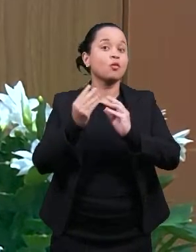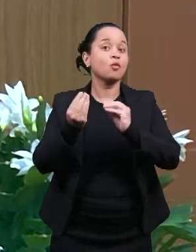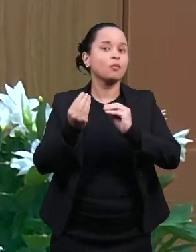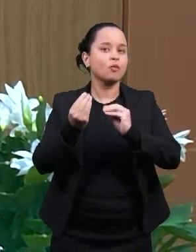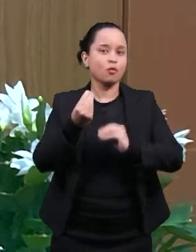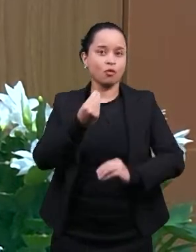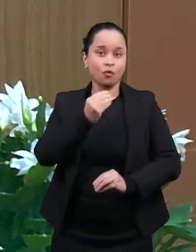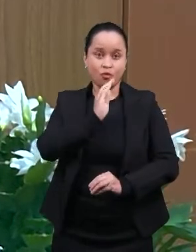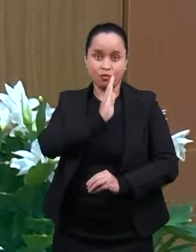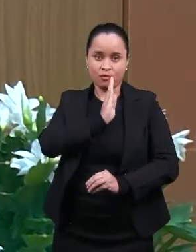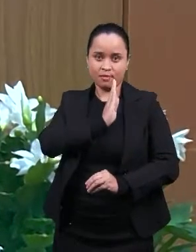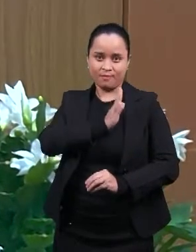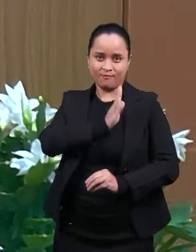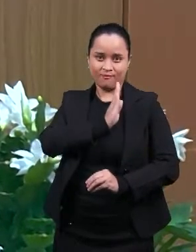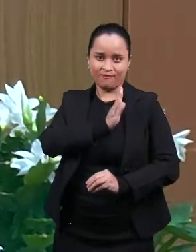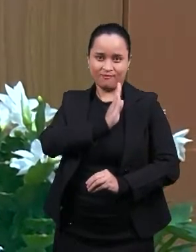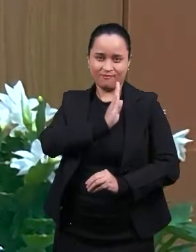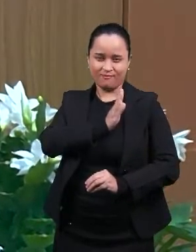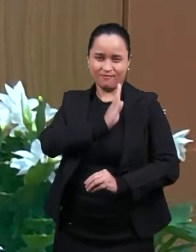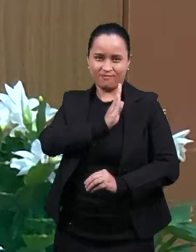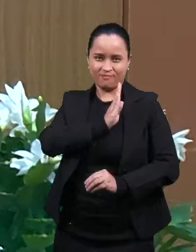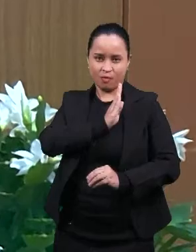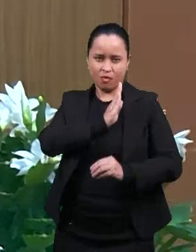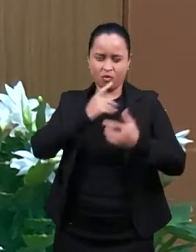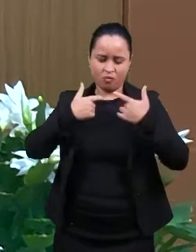ваших ушей, ваших очей.